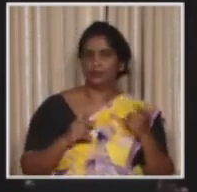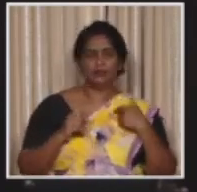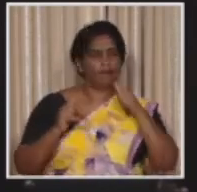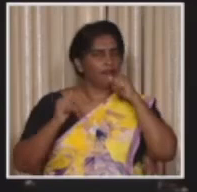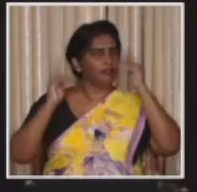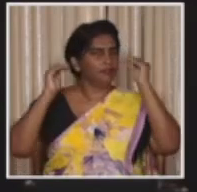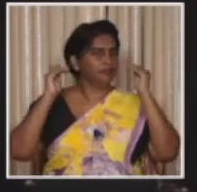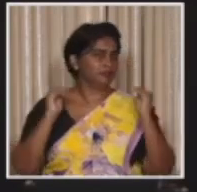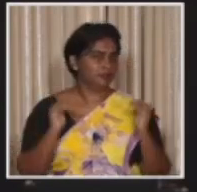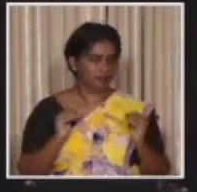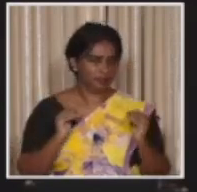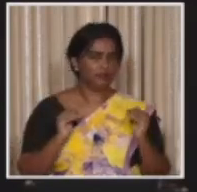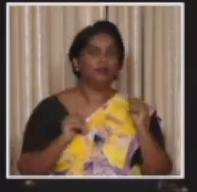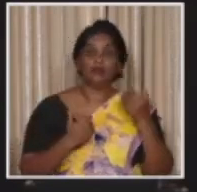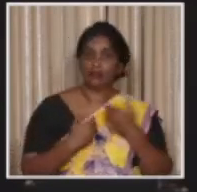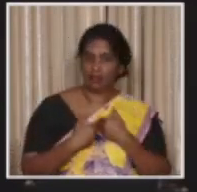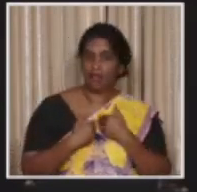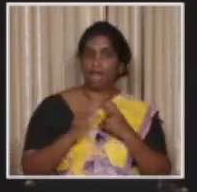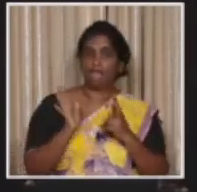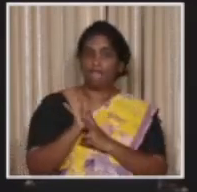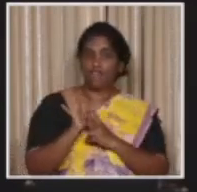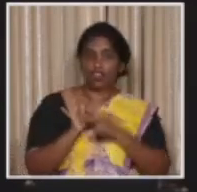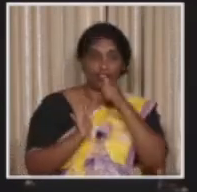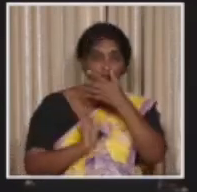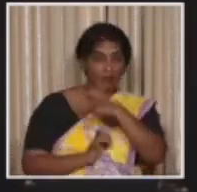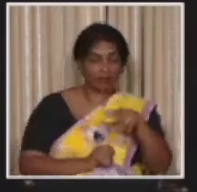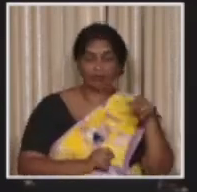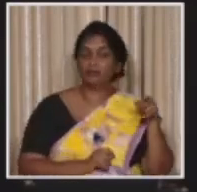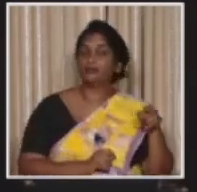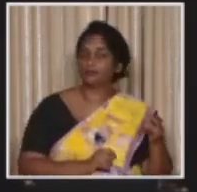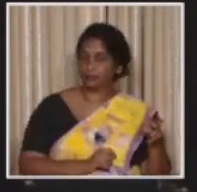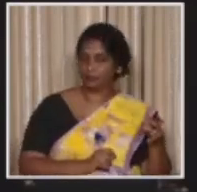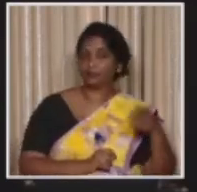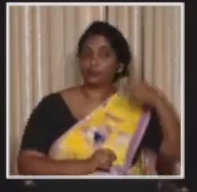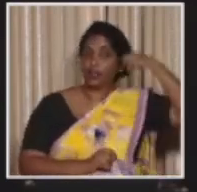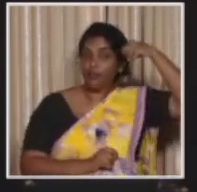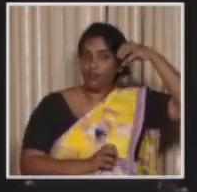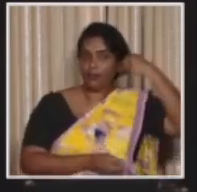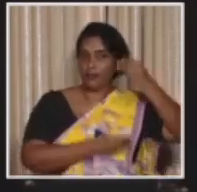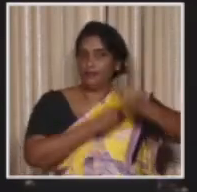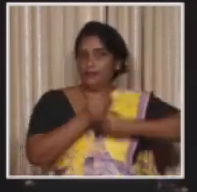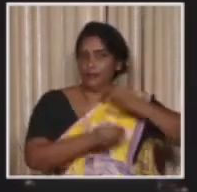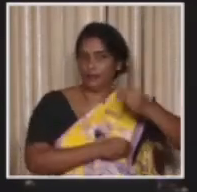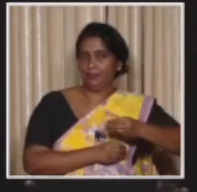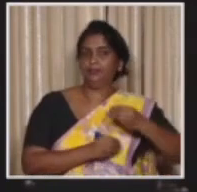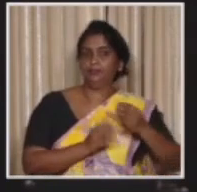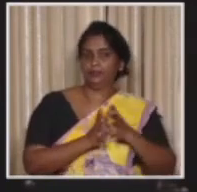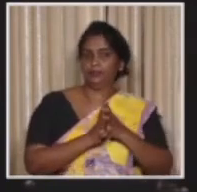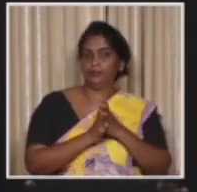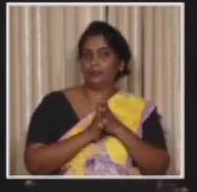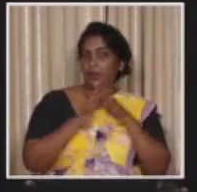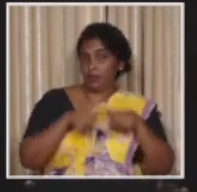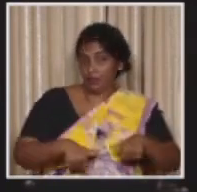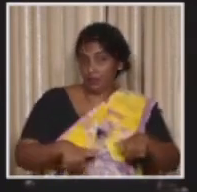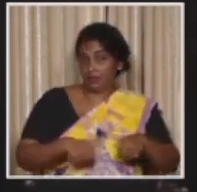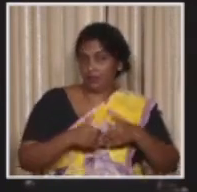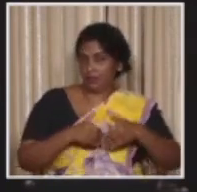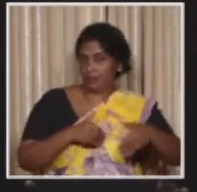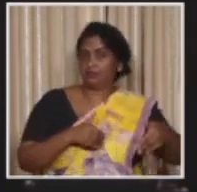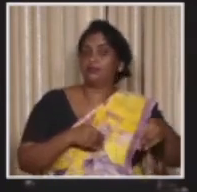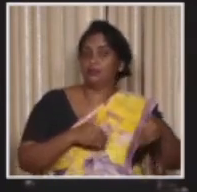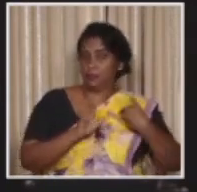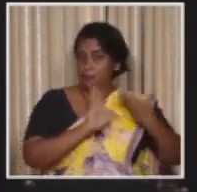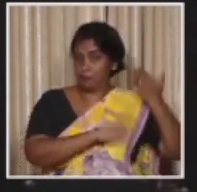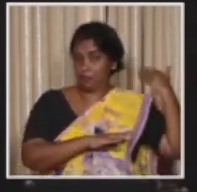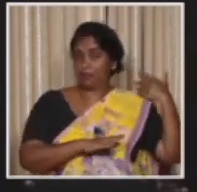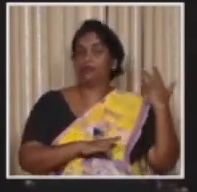පහළට යොදවලා අපි වික්ටෝරියා හරහා වික්ටෝරියා ජලාශය හරහා විදුලිය උත්පාදනය කිරීමට ලොකු මෙවර මේ